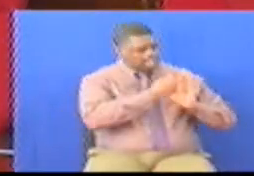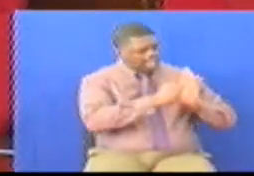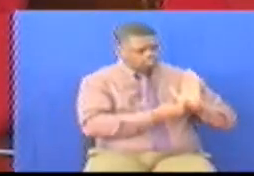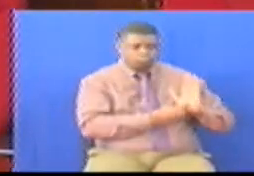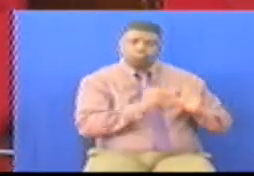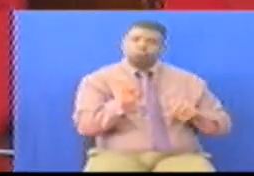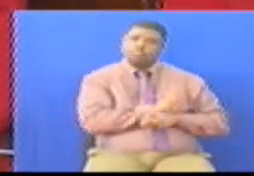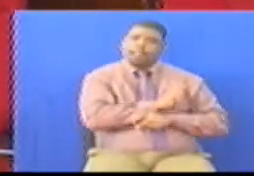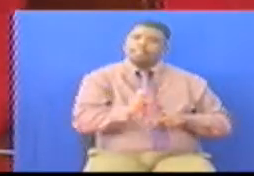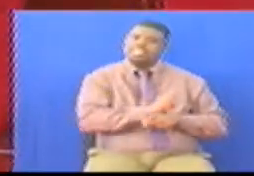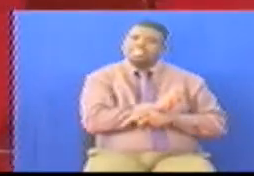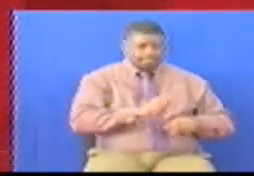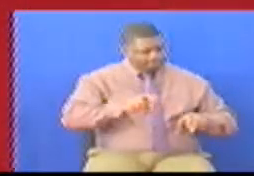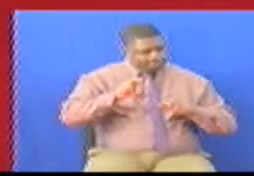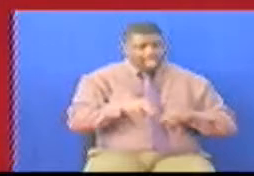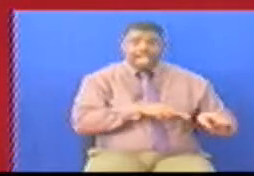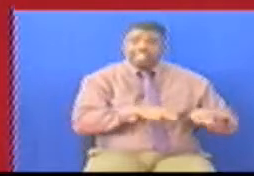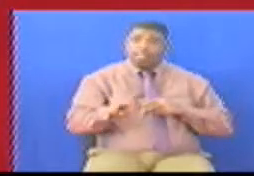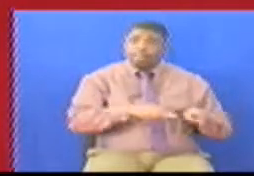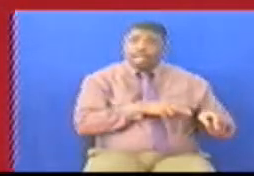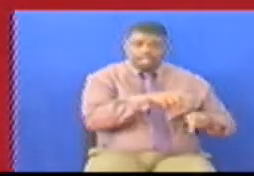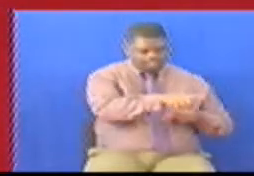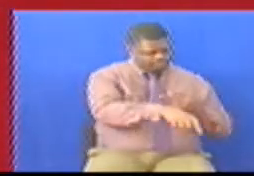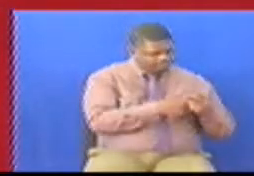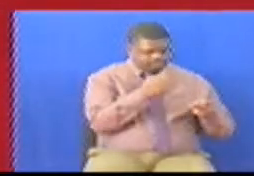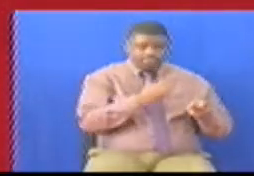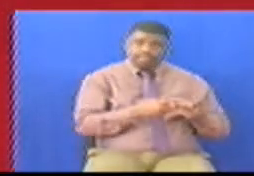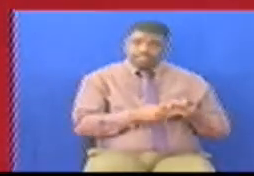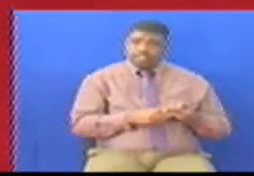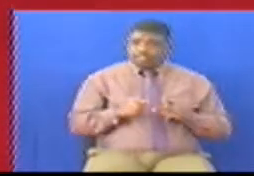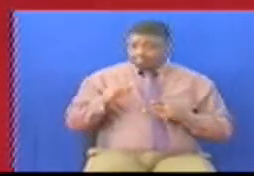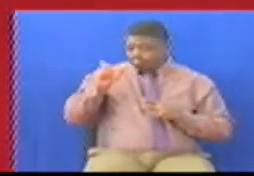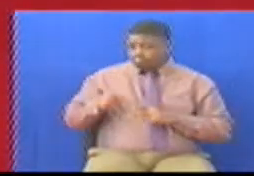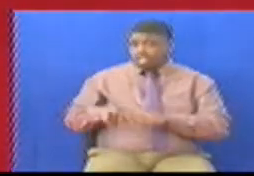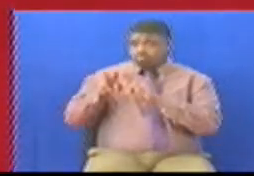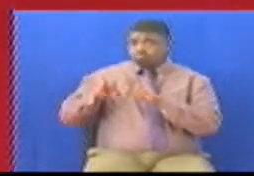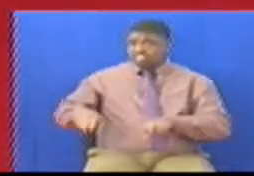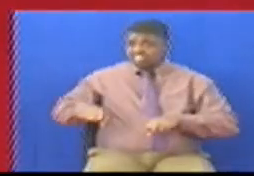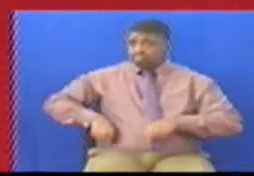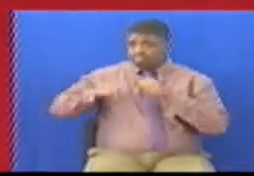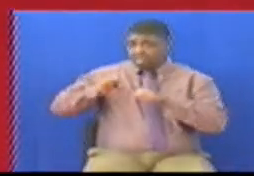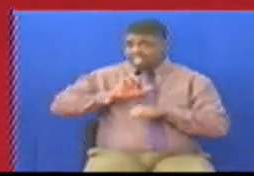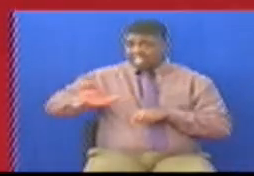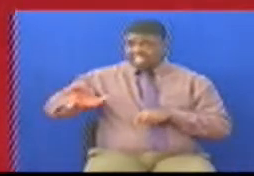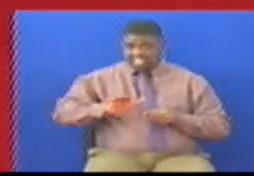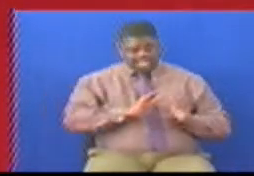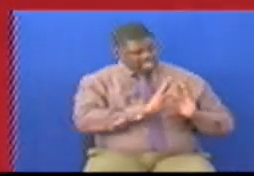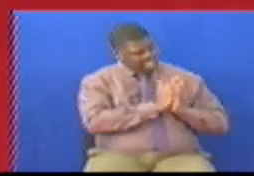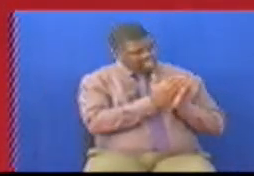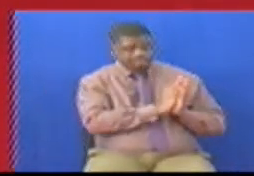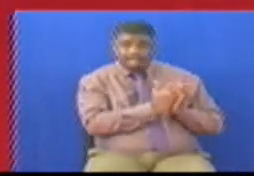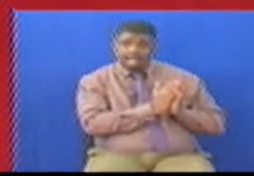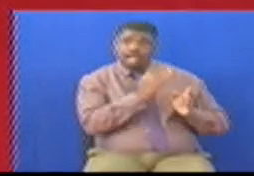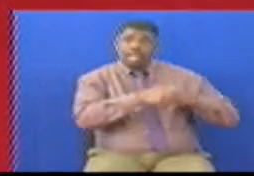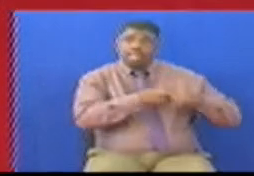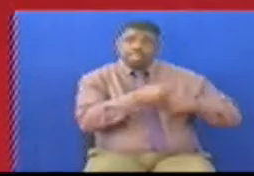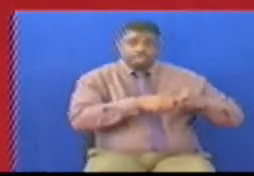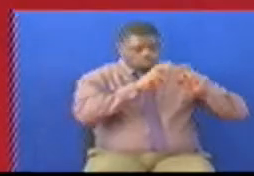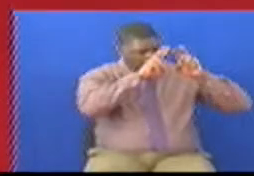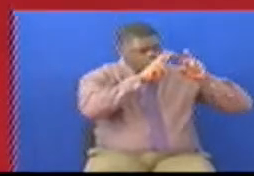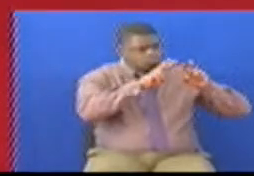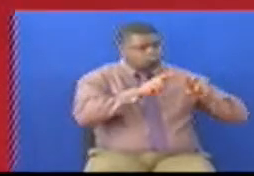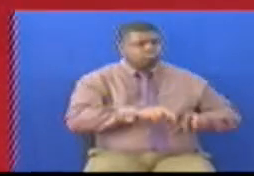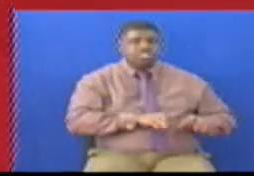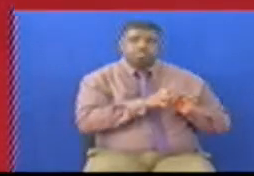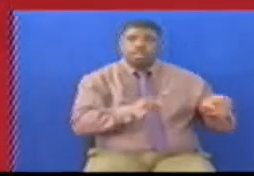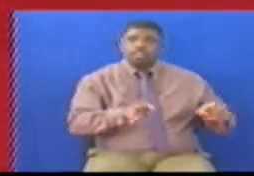la usimamizi wa mikataba. B, CAG kwa mamlaka yake ya kikatiba na kisheria aendelee na zoezi la ukaguzi maalum katika